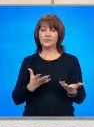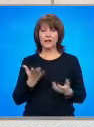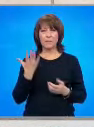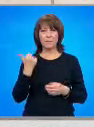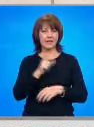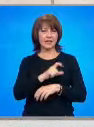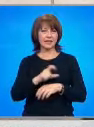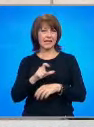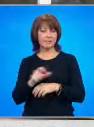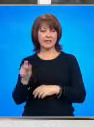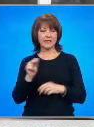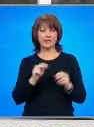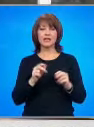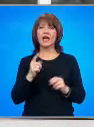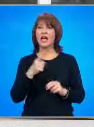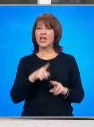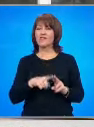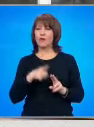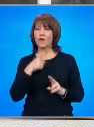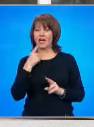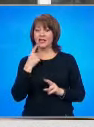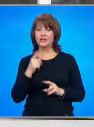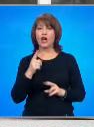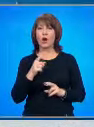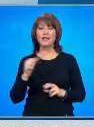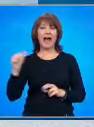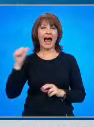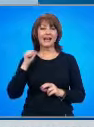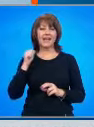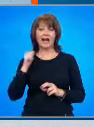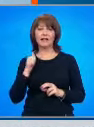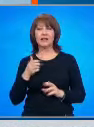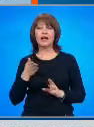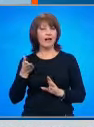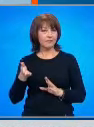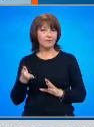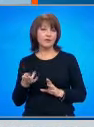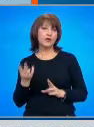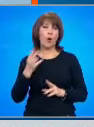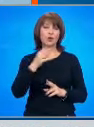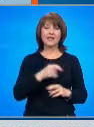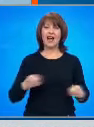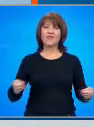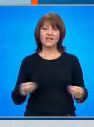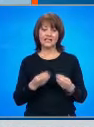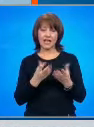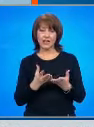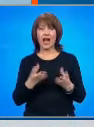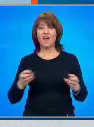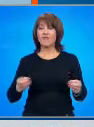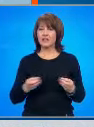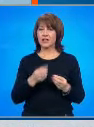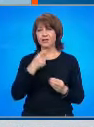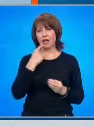няколко седмици на заседание Борислав Иванов заявил, че от партия Атака ще премине във Възраждане. От Възраждане обаче излязоха с позиция,